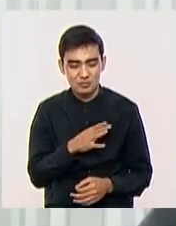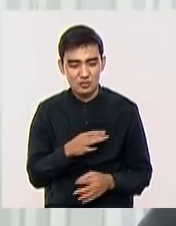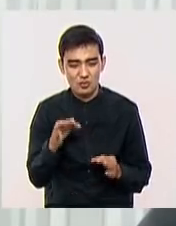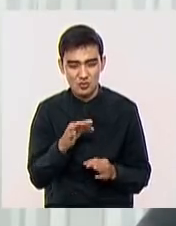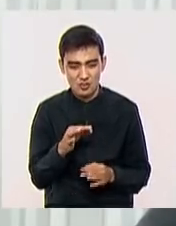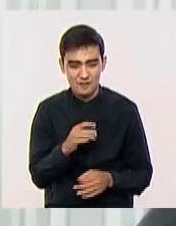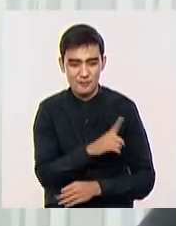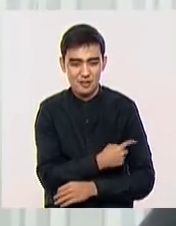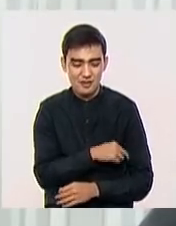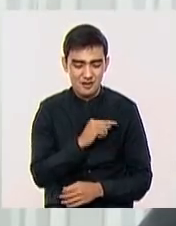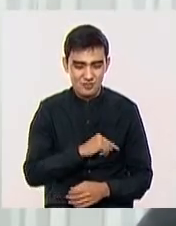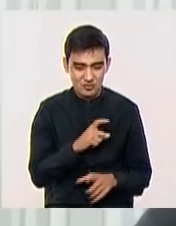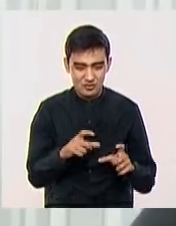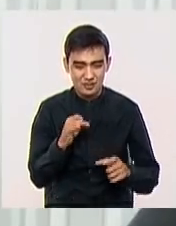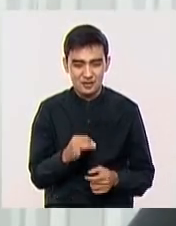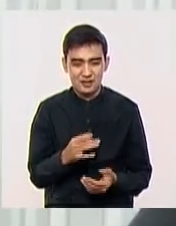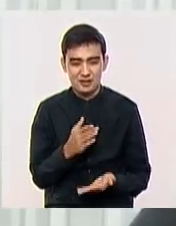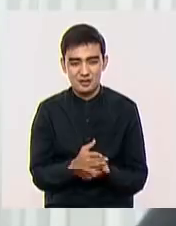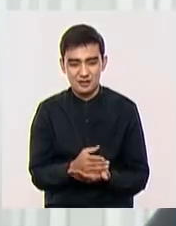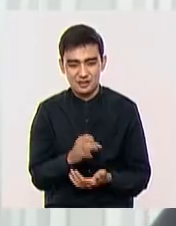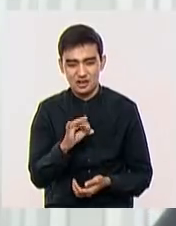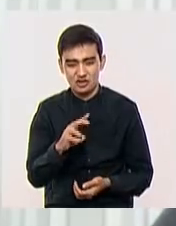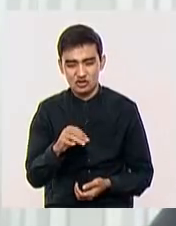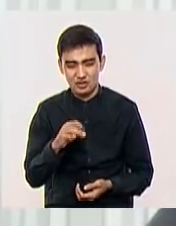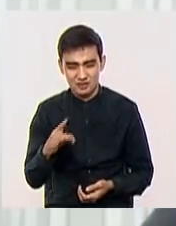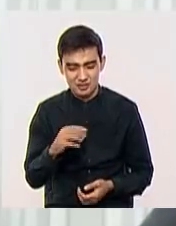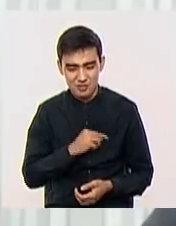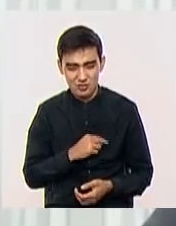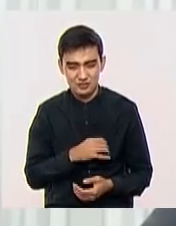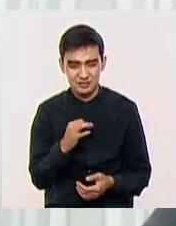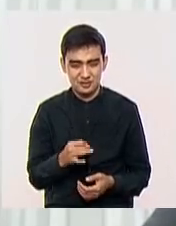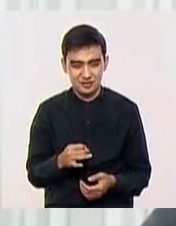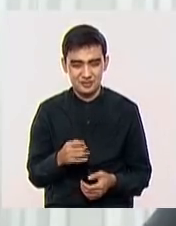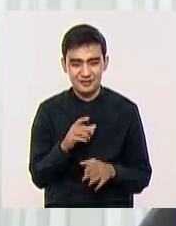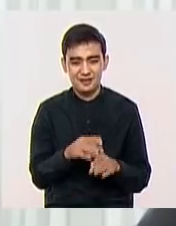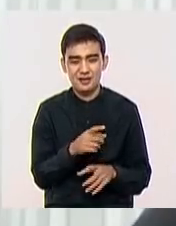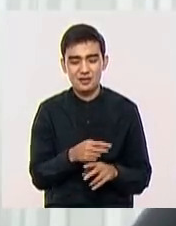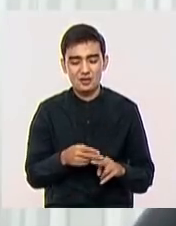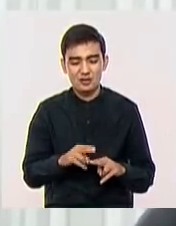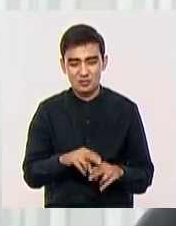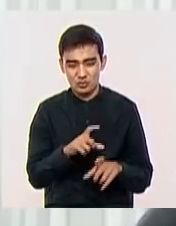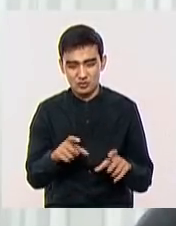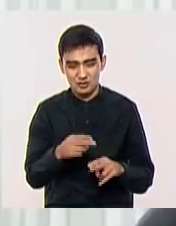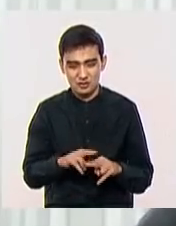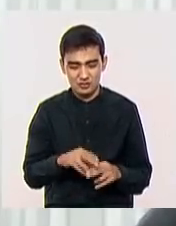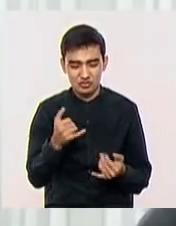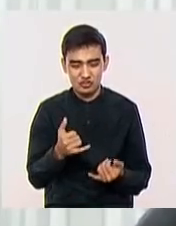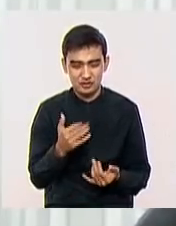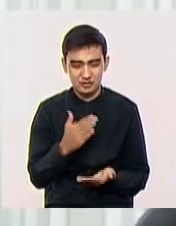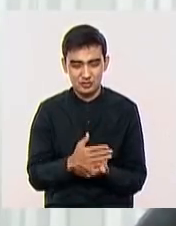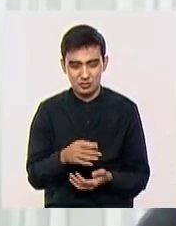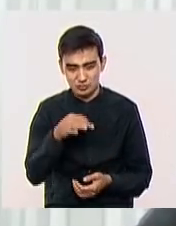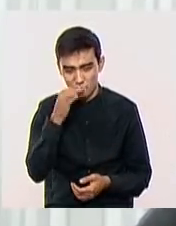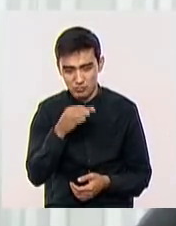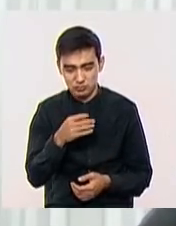о медицинских работниках, есть и об инженерных работниках, да, то есть это те люди, которые, еще раз повторю, имеют достаточно